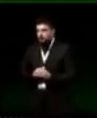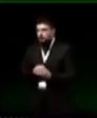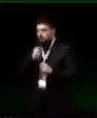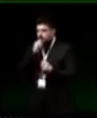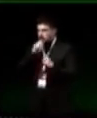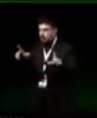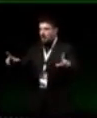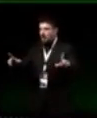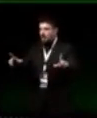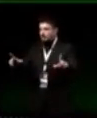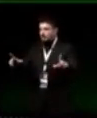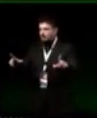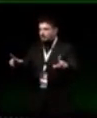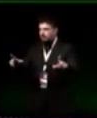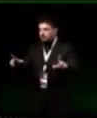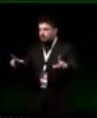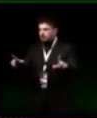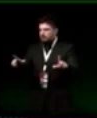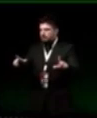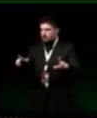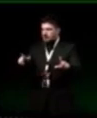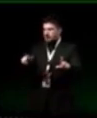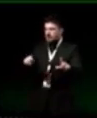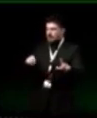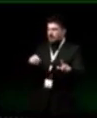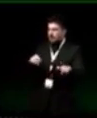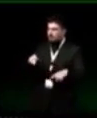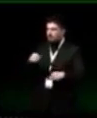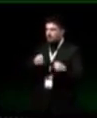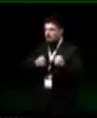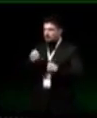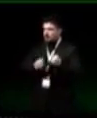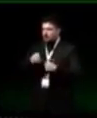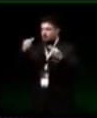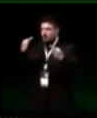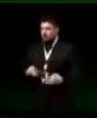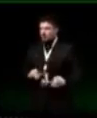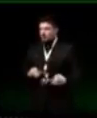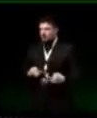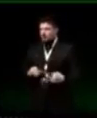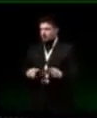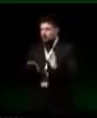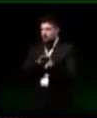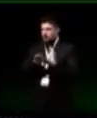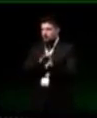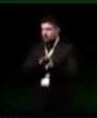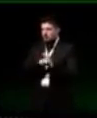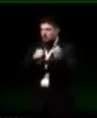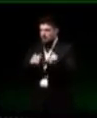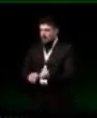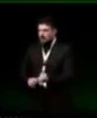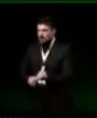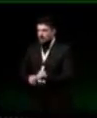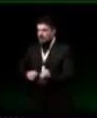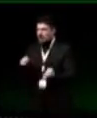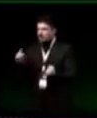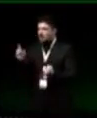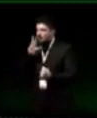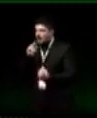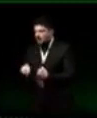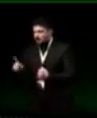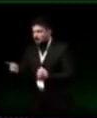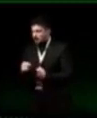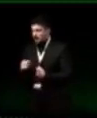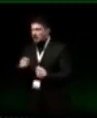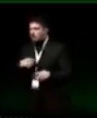slogan: è il patriottismo costituzionale quello di cui tanti hanno parlato, è il patriottismo culturale